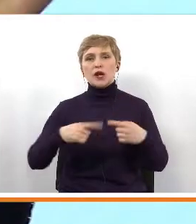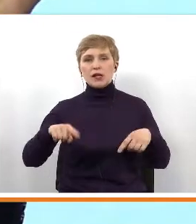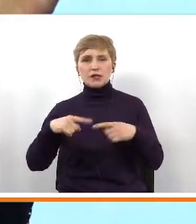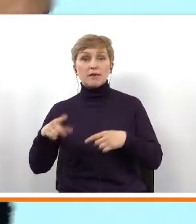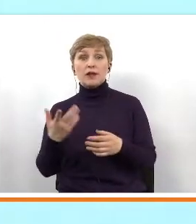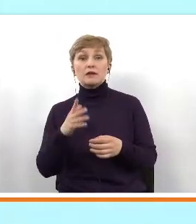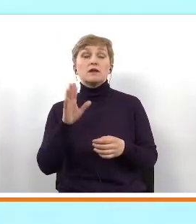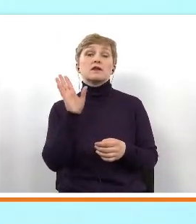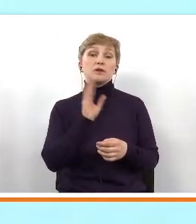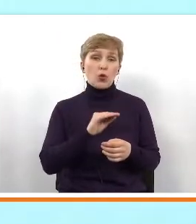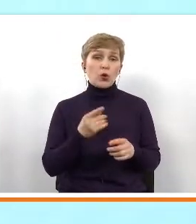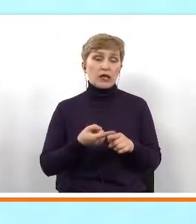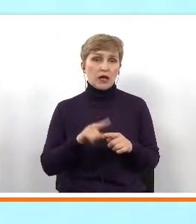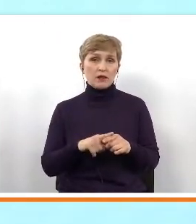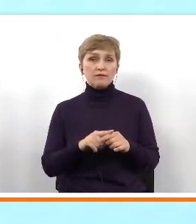смогут это